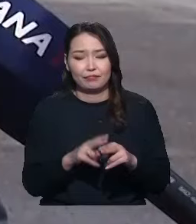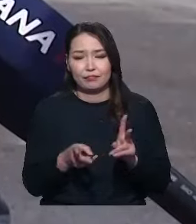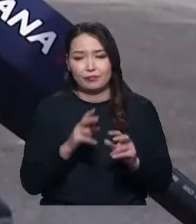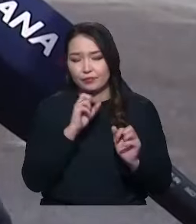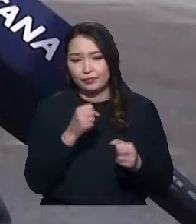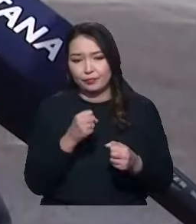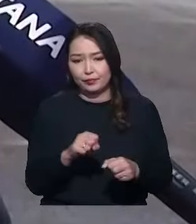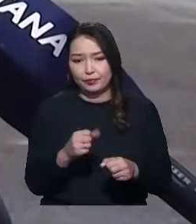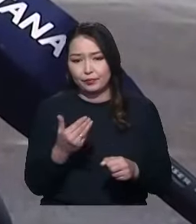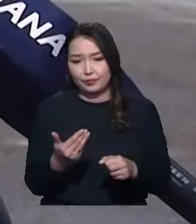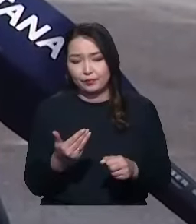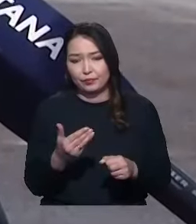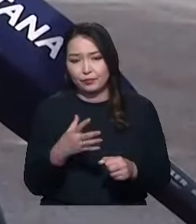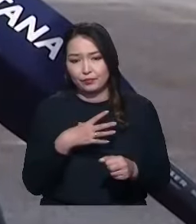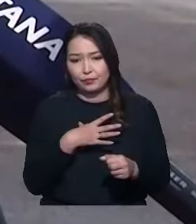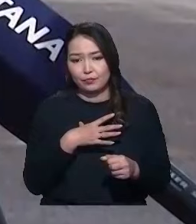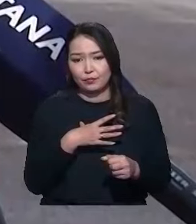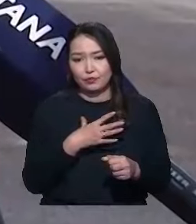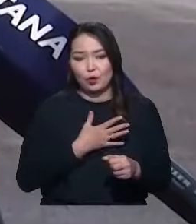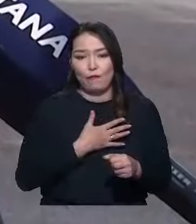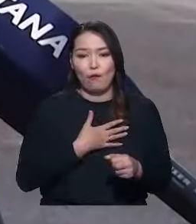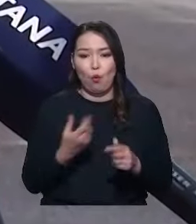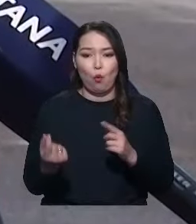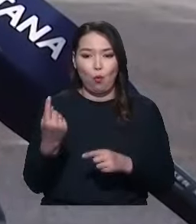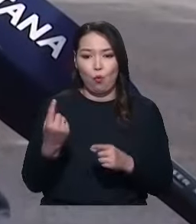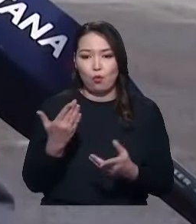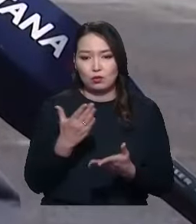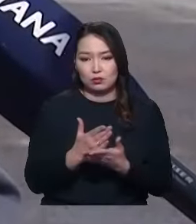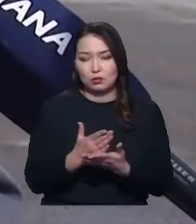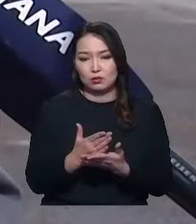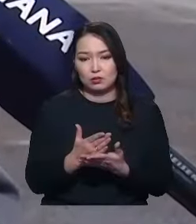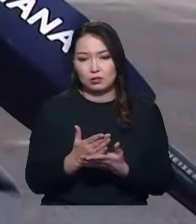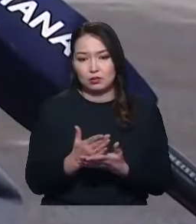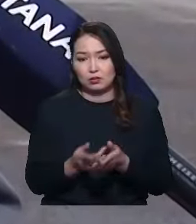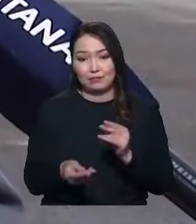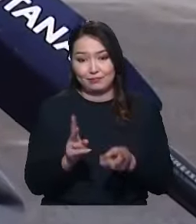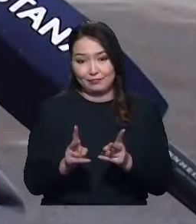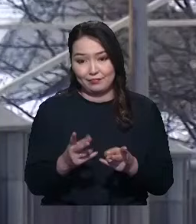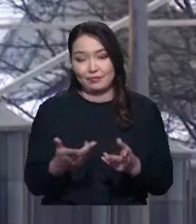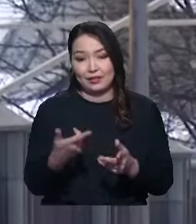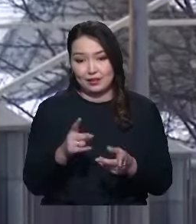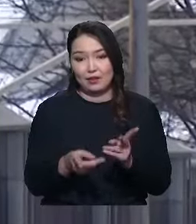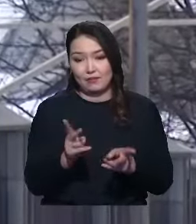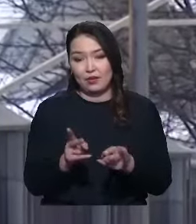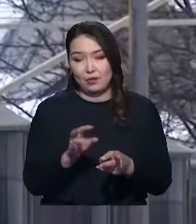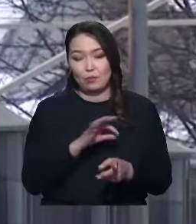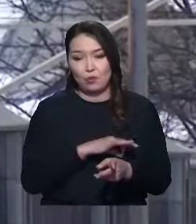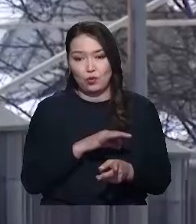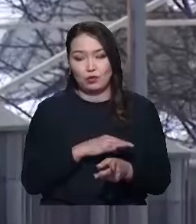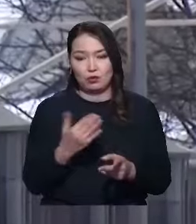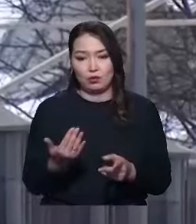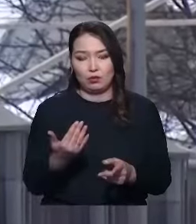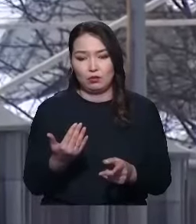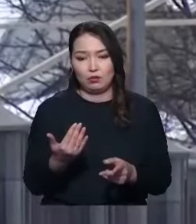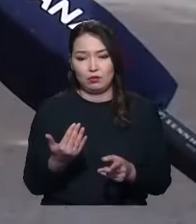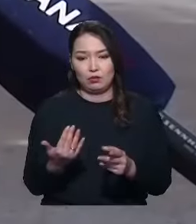он, газ тухнет, воздух идет. Потом вот воздух идет, он с газом же все равно. Мы живем вдвоем с мамой,